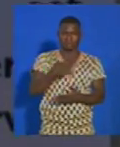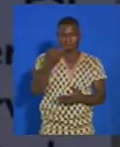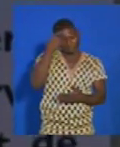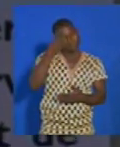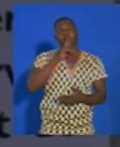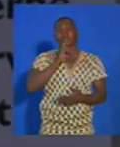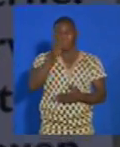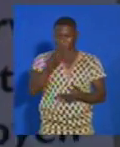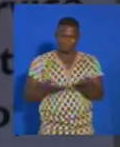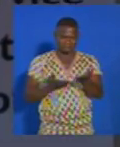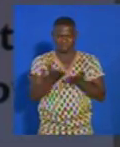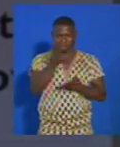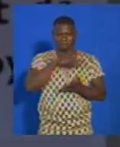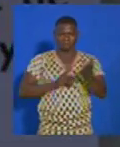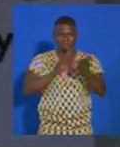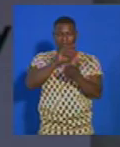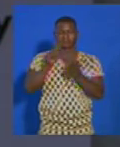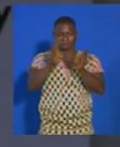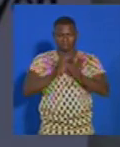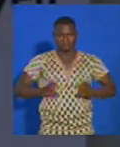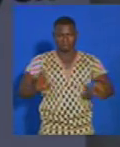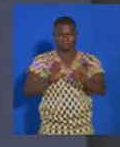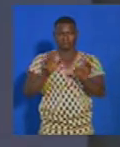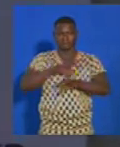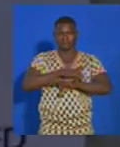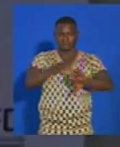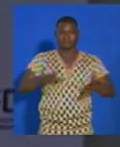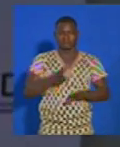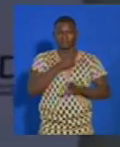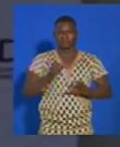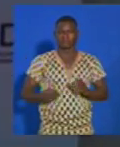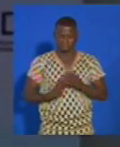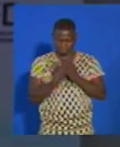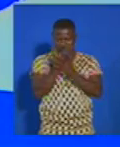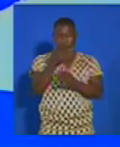du développement des collectivités territoriales et de l'épanouissement du citoyen local.